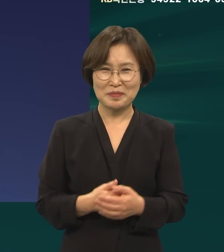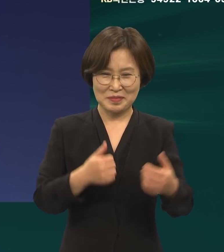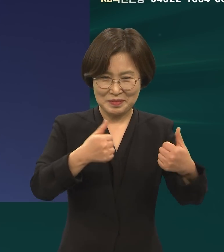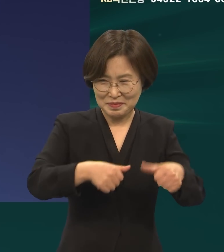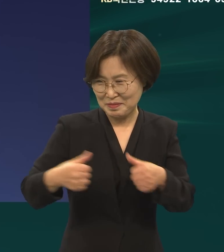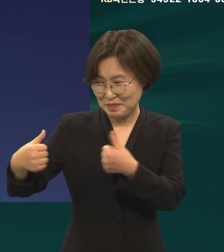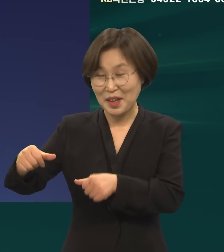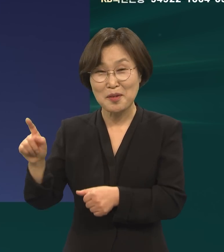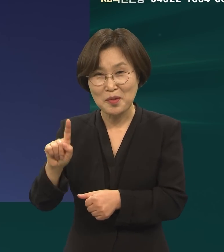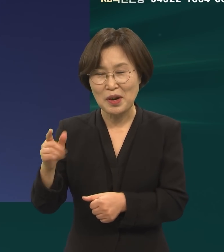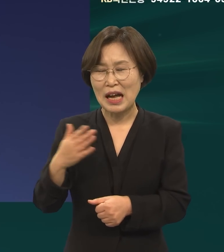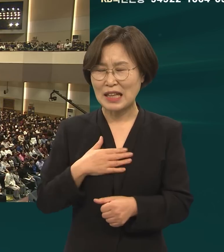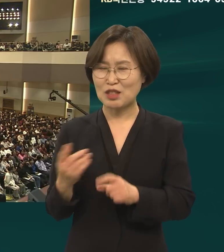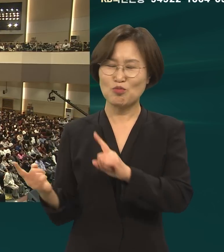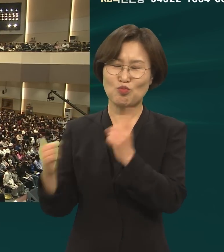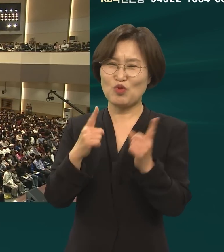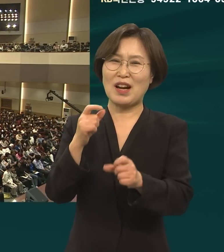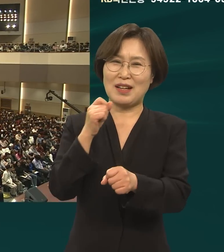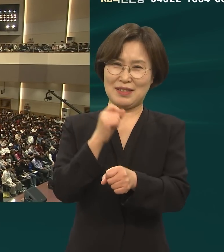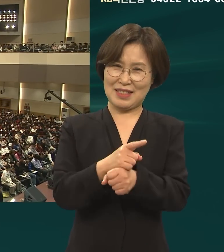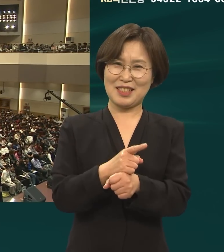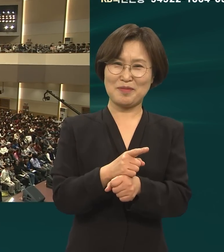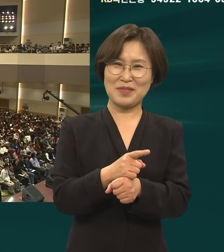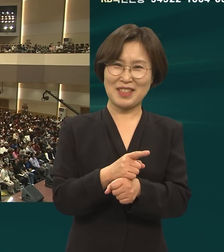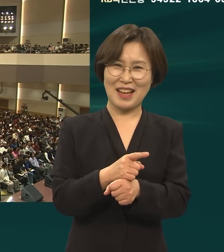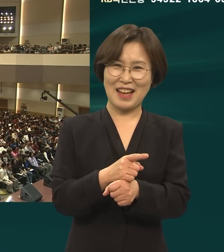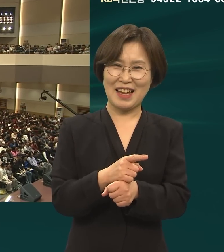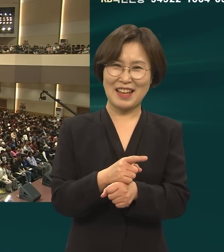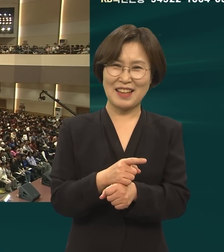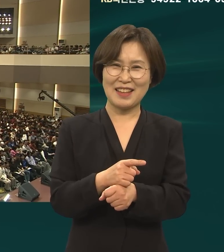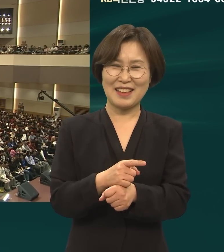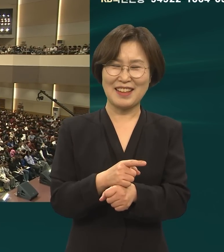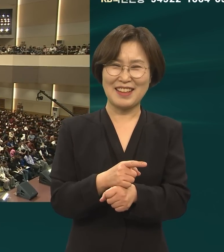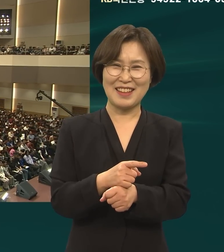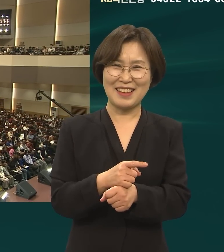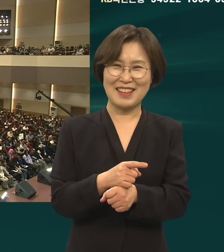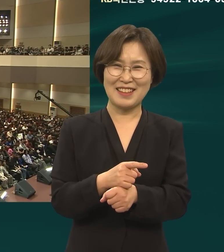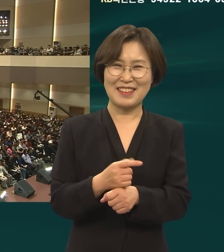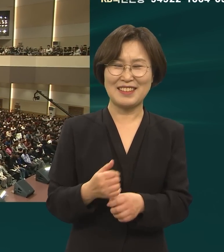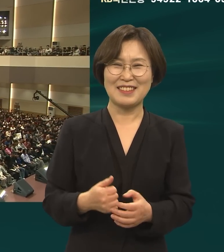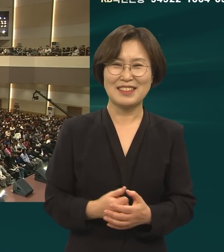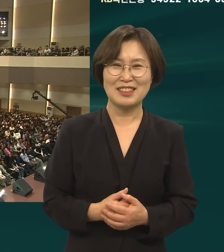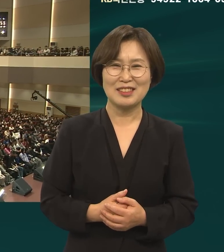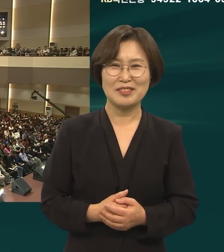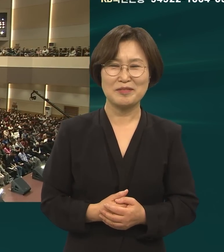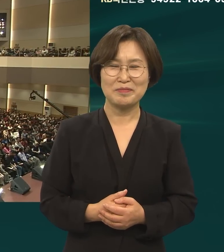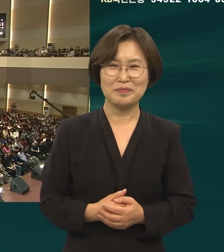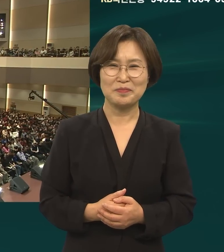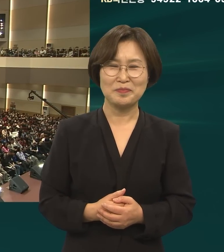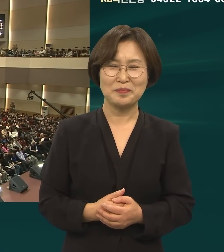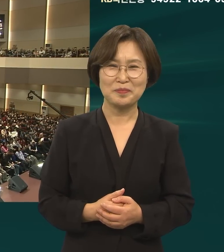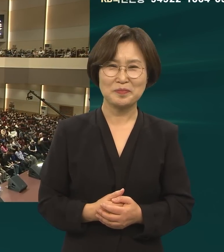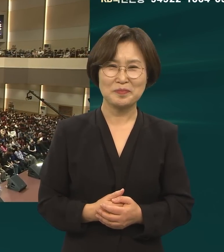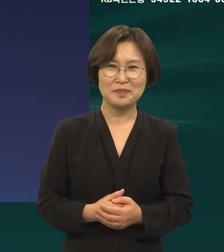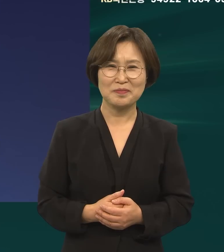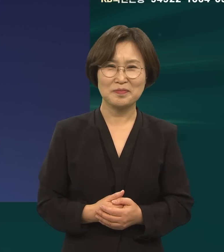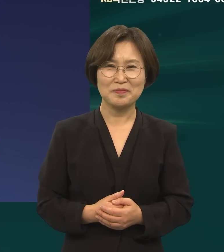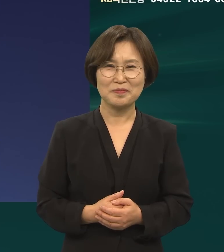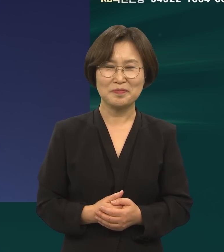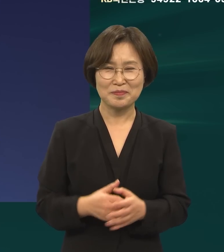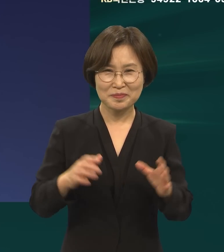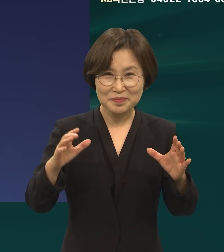인사하겠습니다. 저는 부활 체질입니다. 이제 마지막으로 말씀을